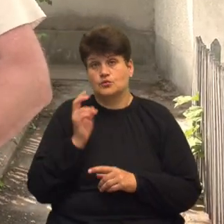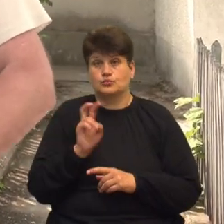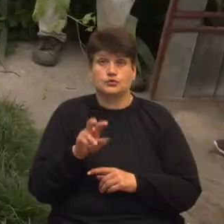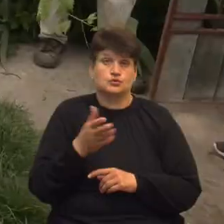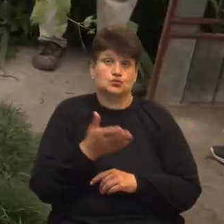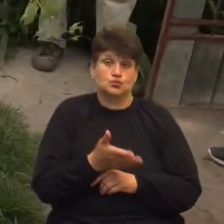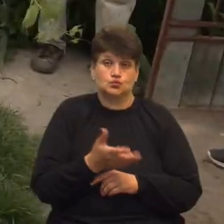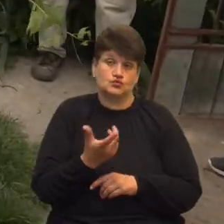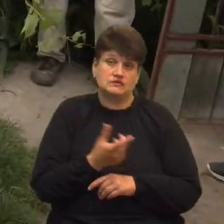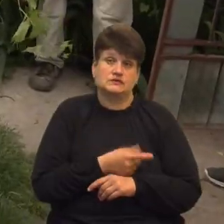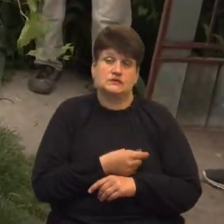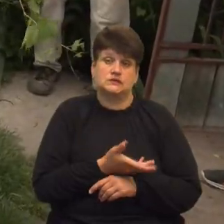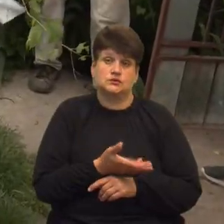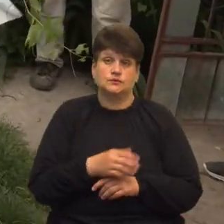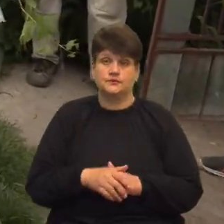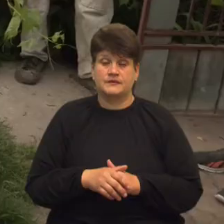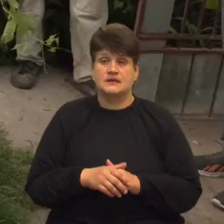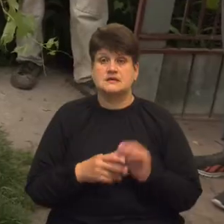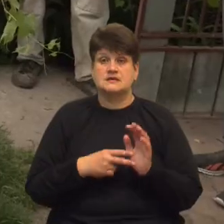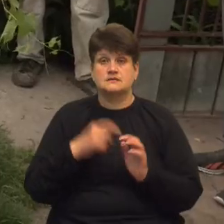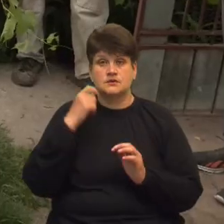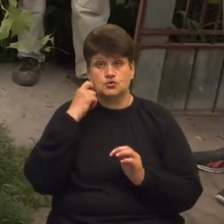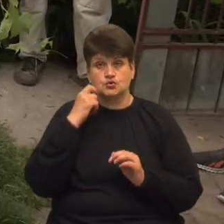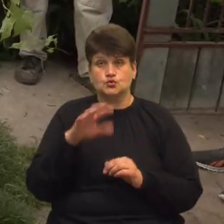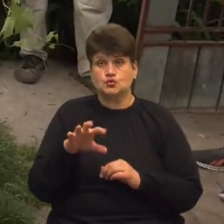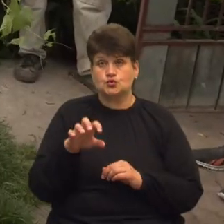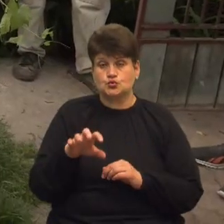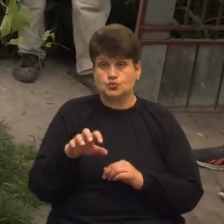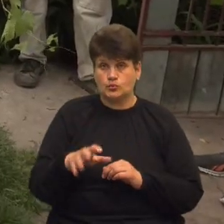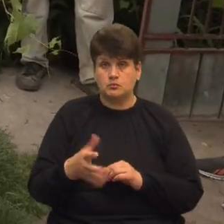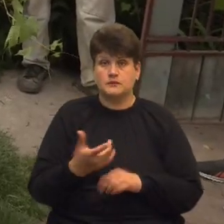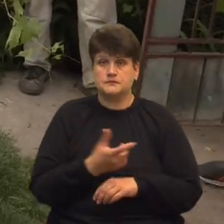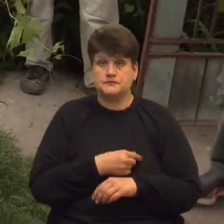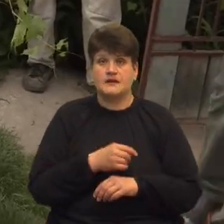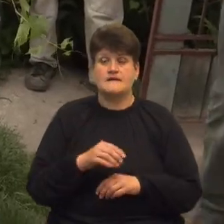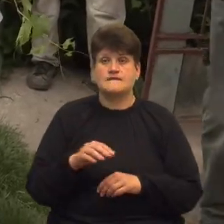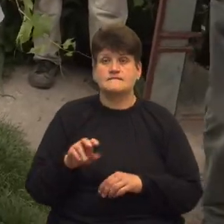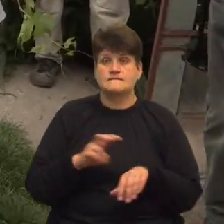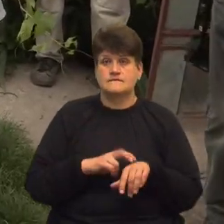не вакцинувати. Семирічного собаку Брока вакцинує ветеринар Андрій Процик.